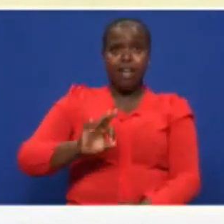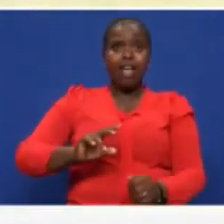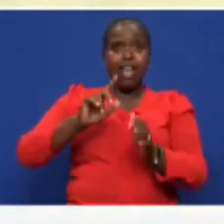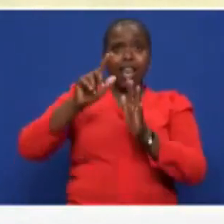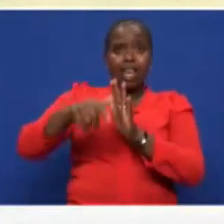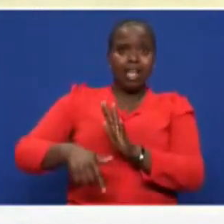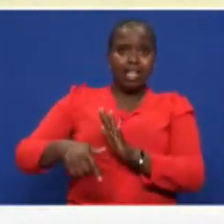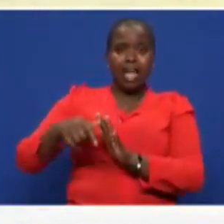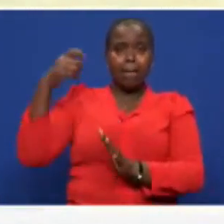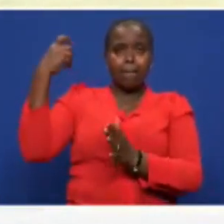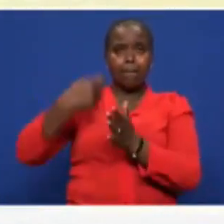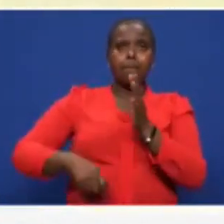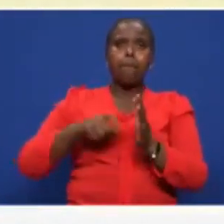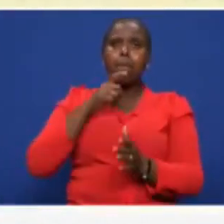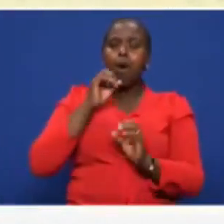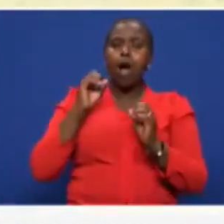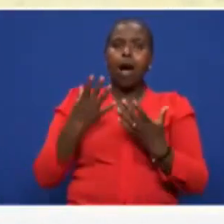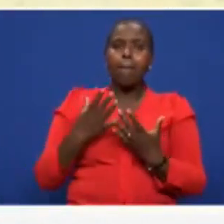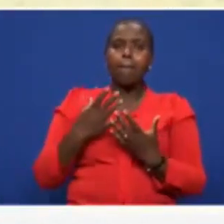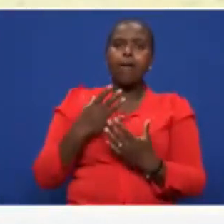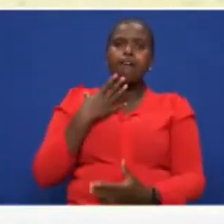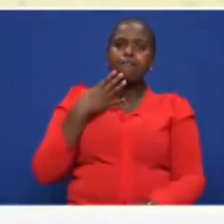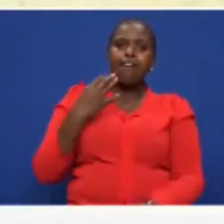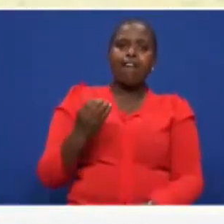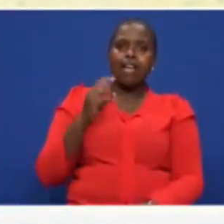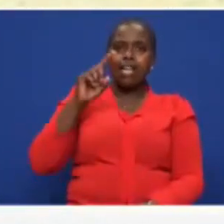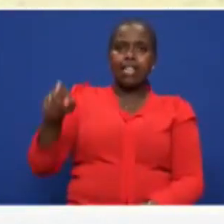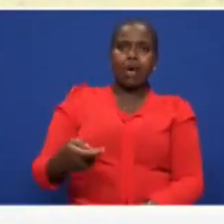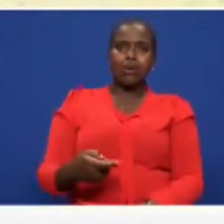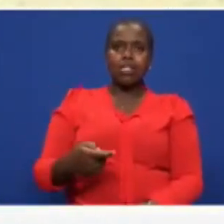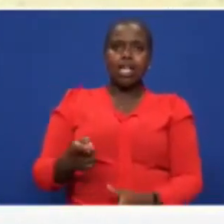Kimeo kwa dhamana ya shilingi 500,000